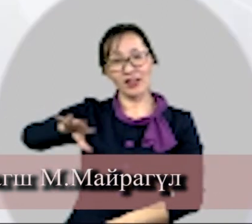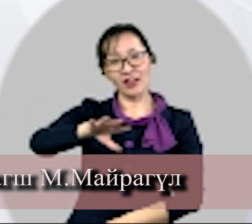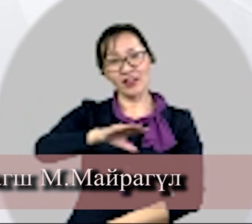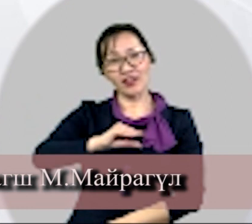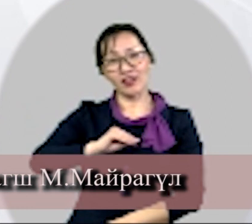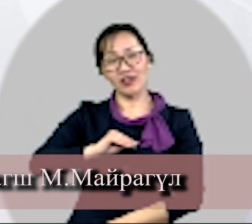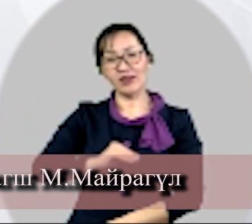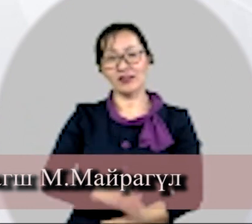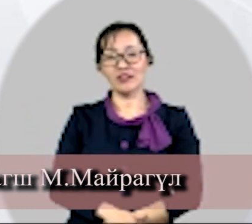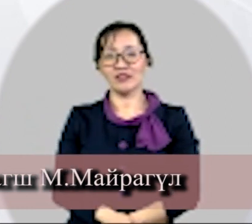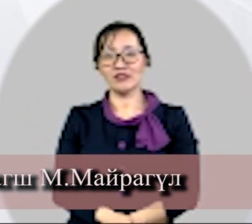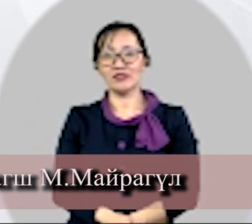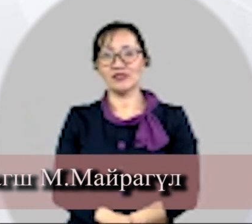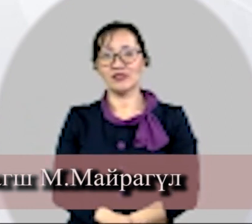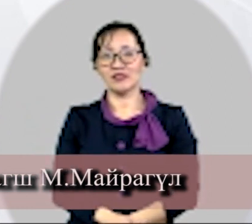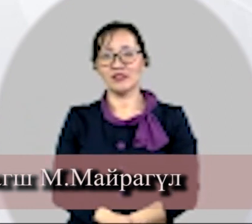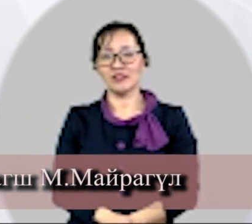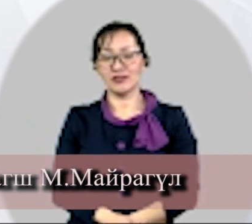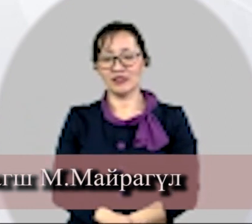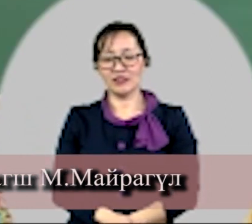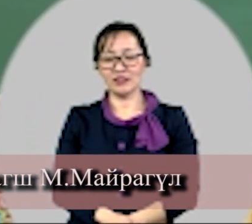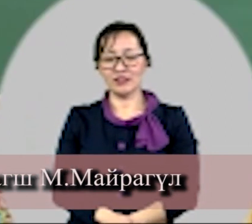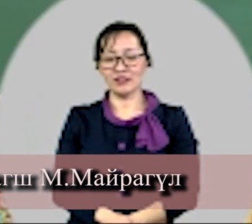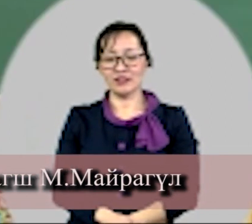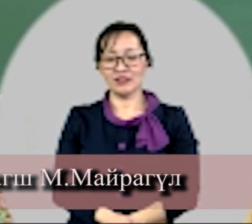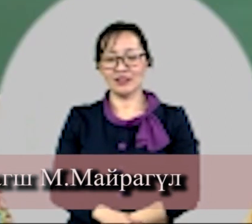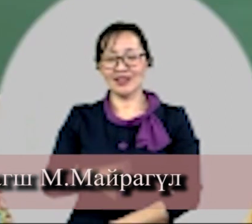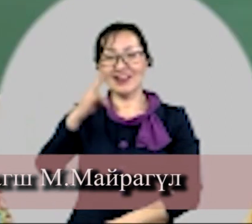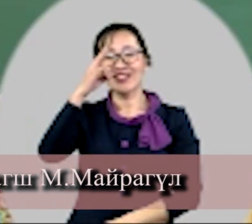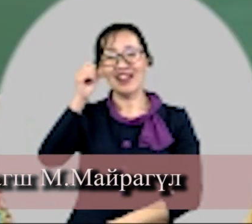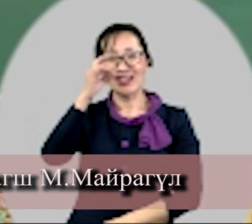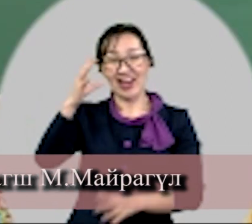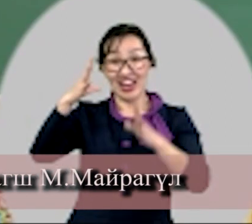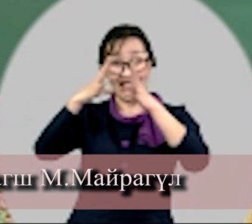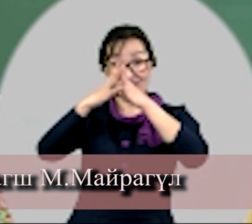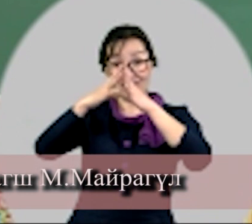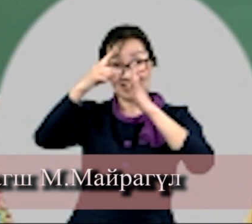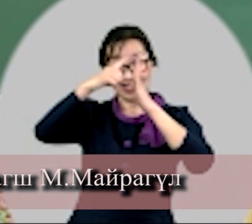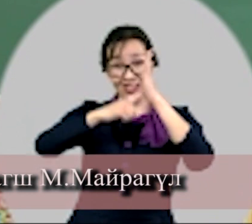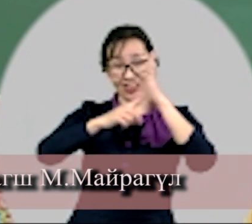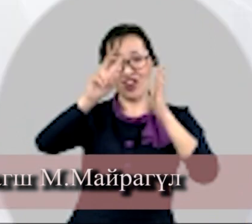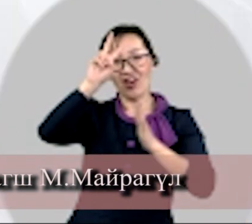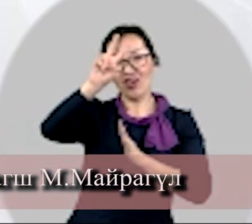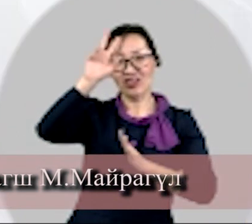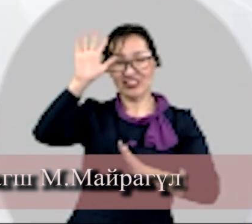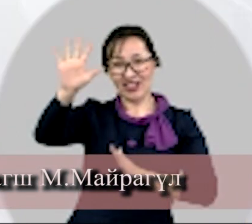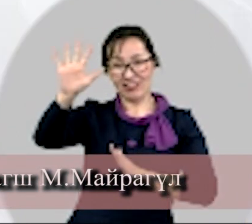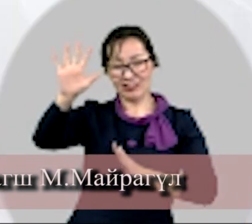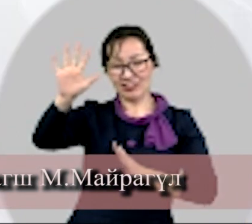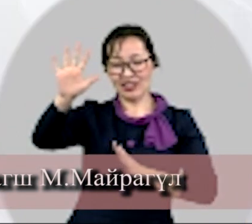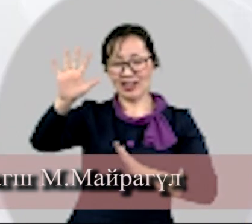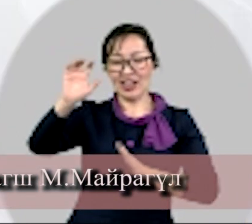райын температурасын 8 сағат сайын 3 рет өлшеді. Таңертеңгі 6 сағатта ауа райы қандай болған, балалар?